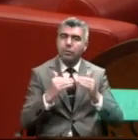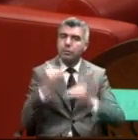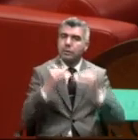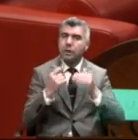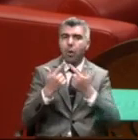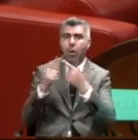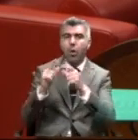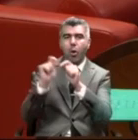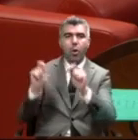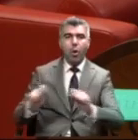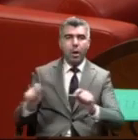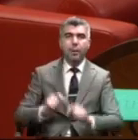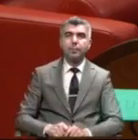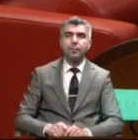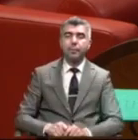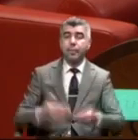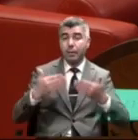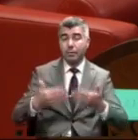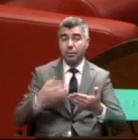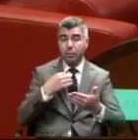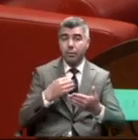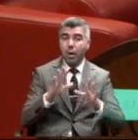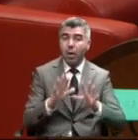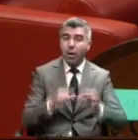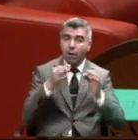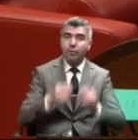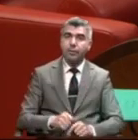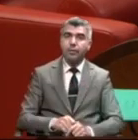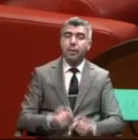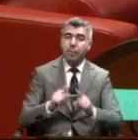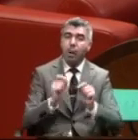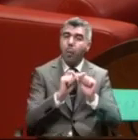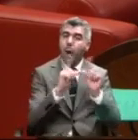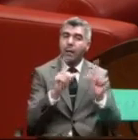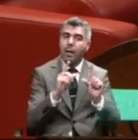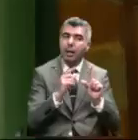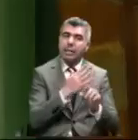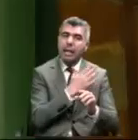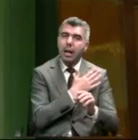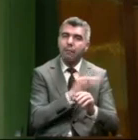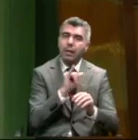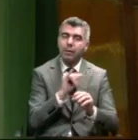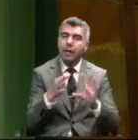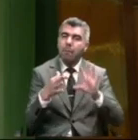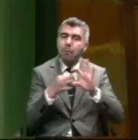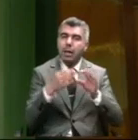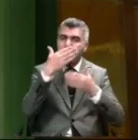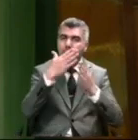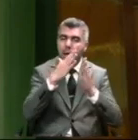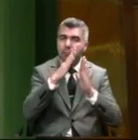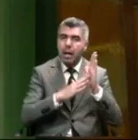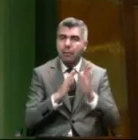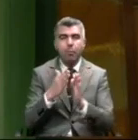نتاعك الان في هذا الاختيارات دابا هذا غير باش نوضحوا الدين المغرب لا علاقه له بالدين